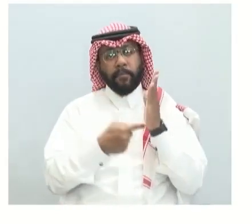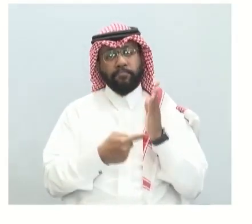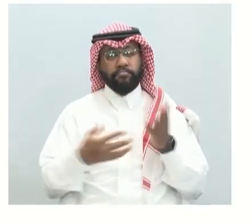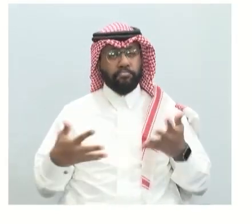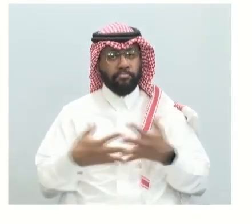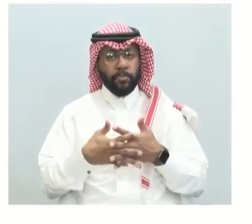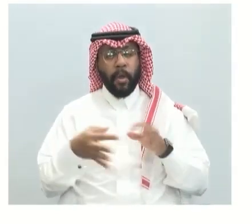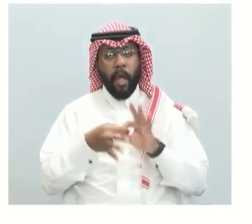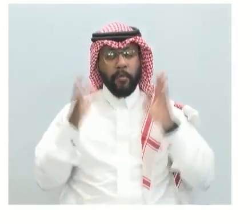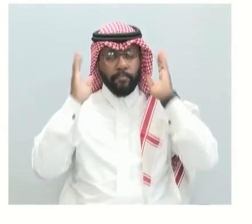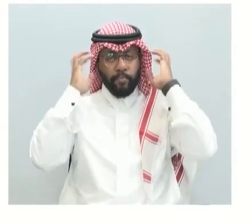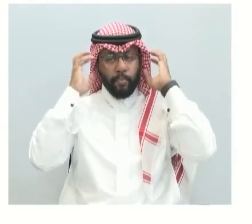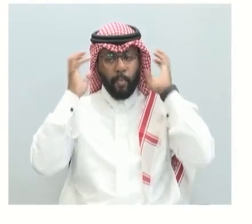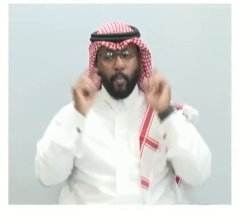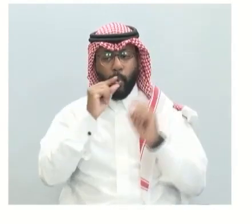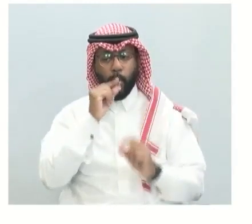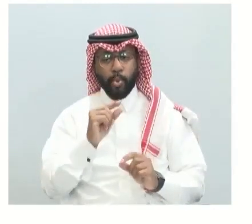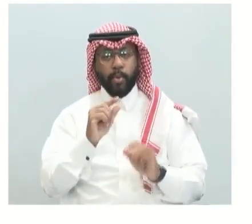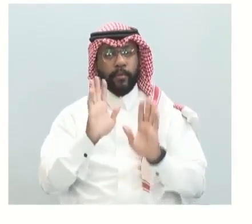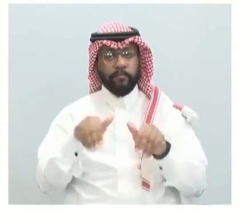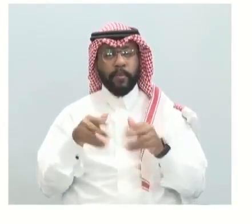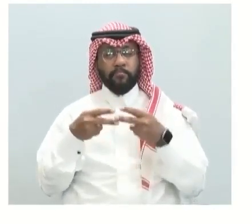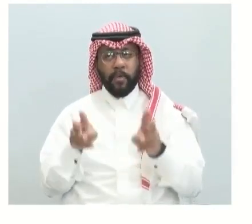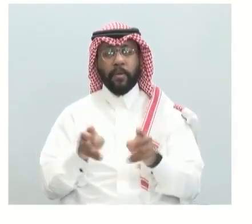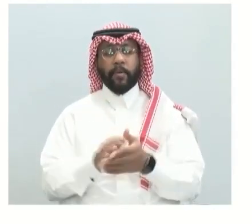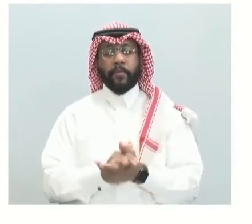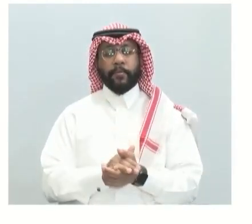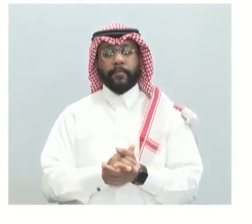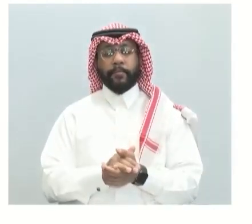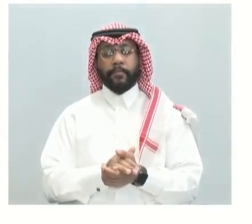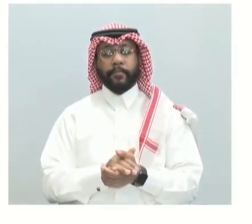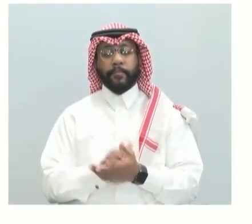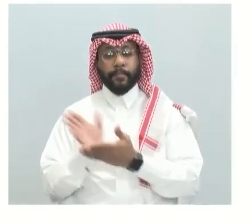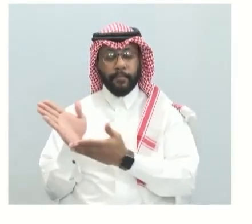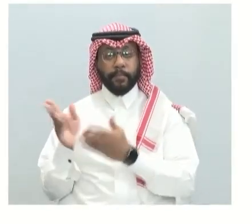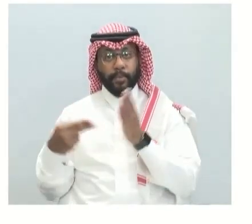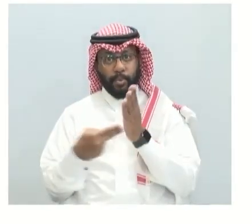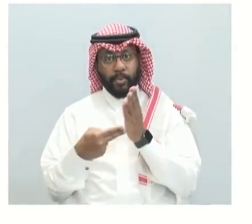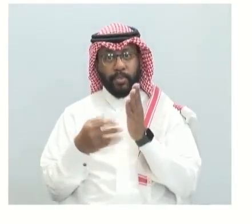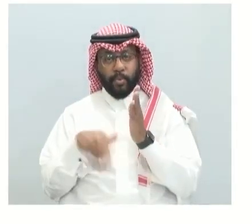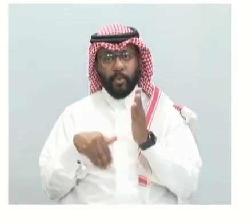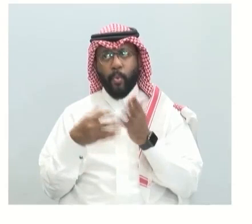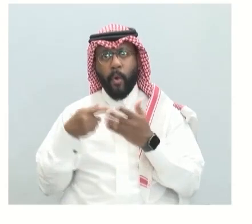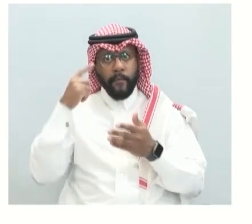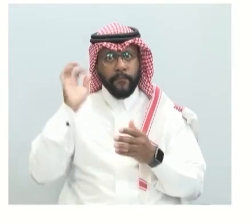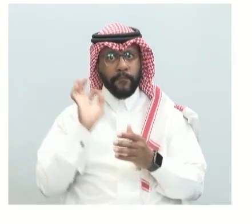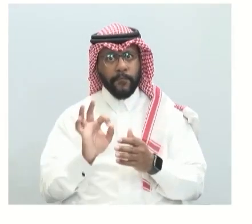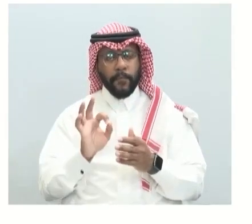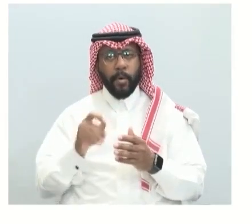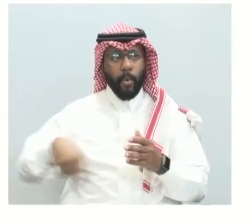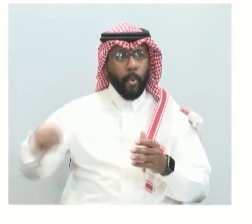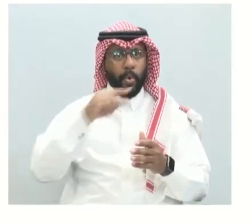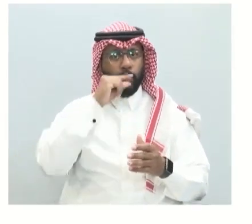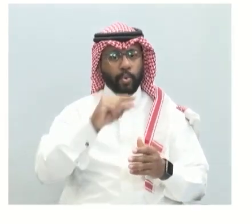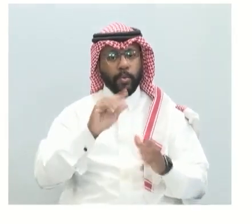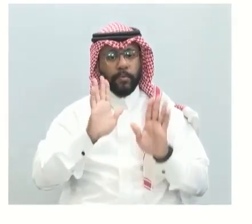المايكروفون او السماعه من خلال هذه المنافذ طبعا يوجد الان لدينا منفذ مشهور خاص بمنافذ